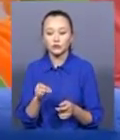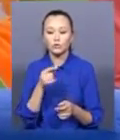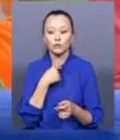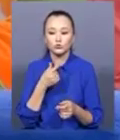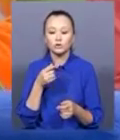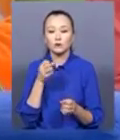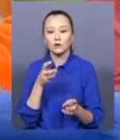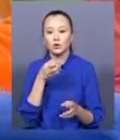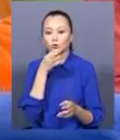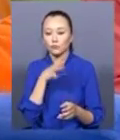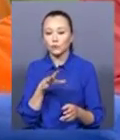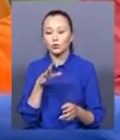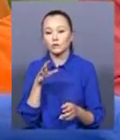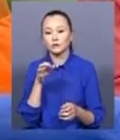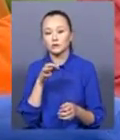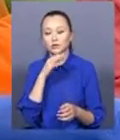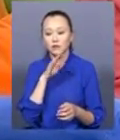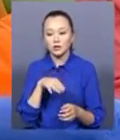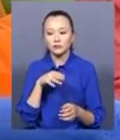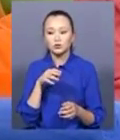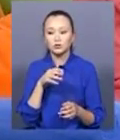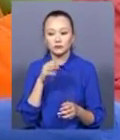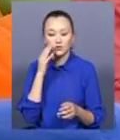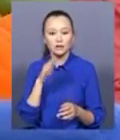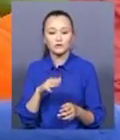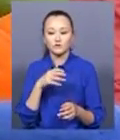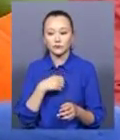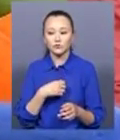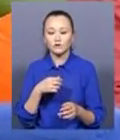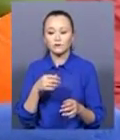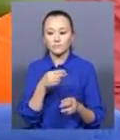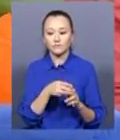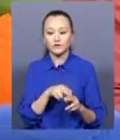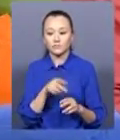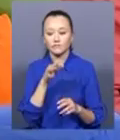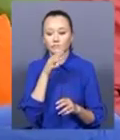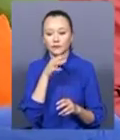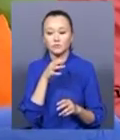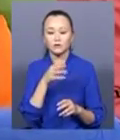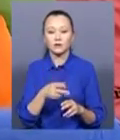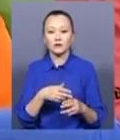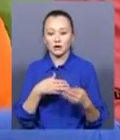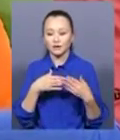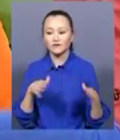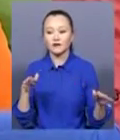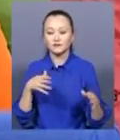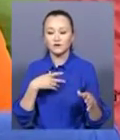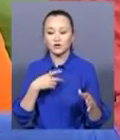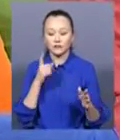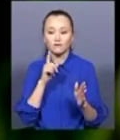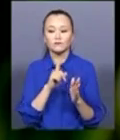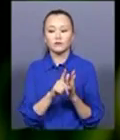у любой достаточно талантливой женщины. Стоит мне в этот момент, вот открывается дверь, я должна